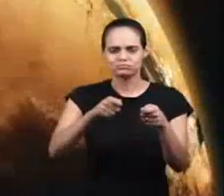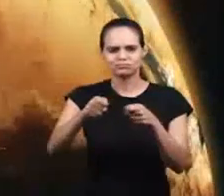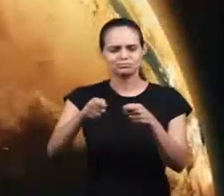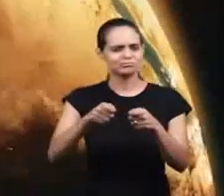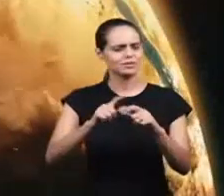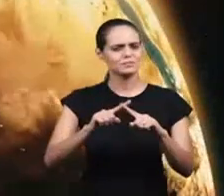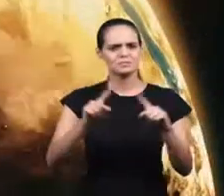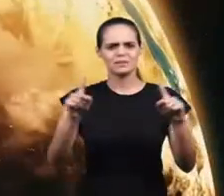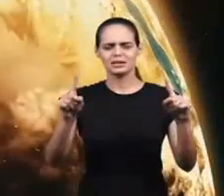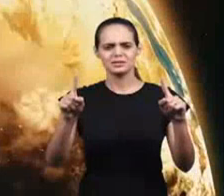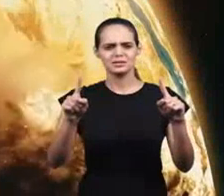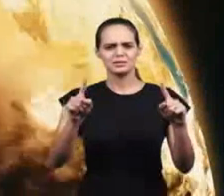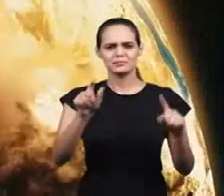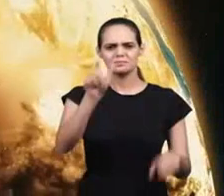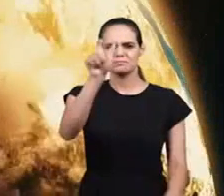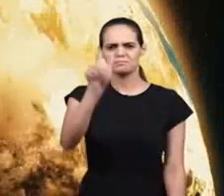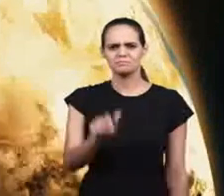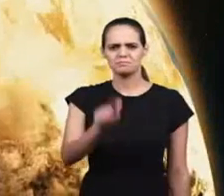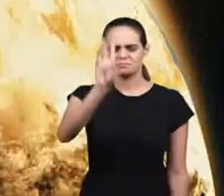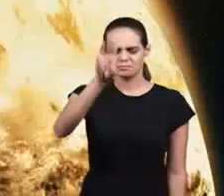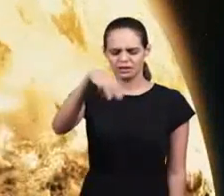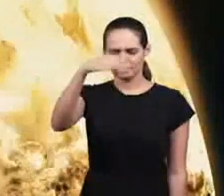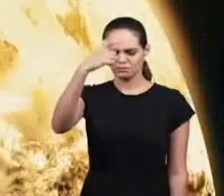Er hält die Welt in den